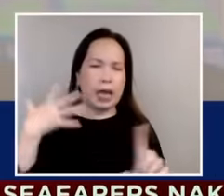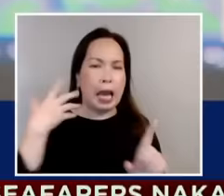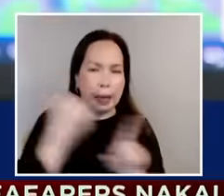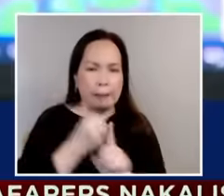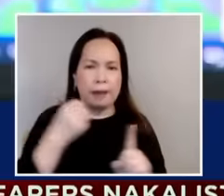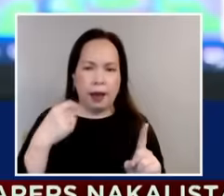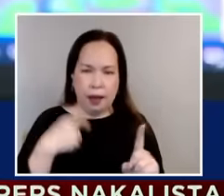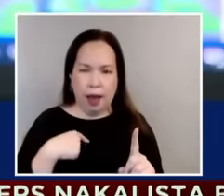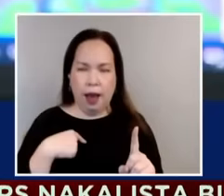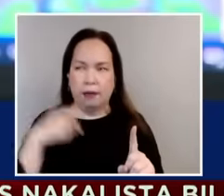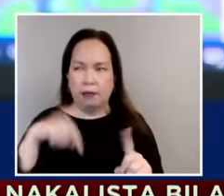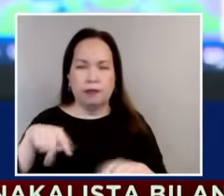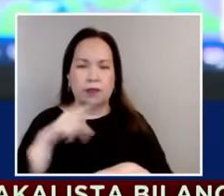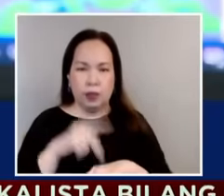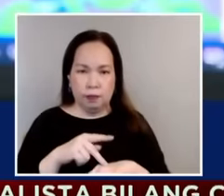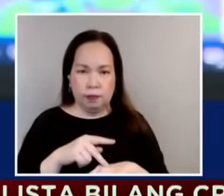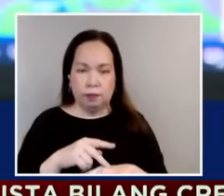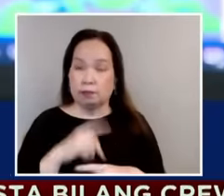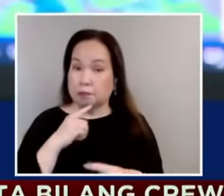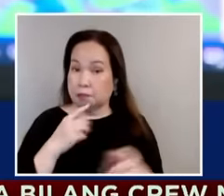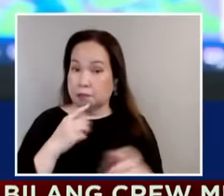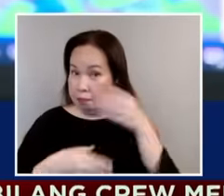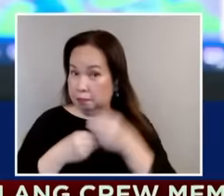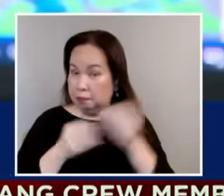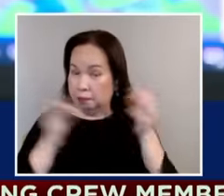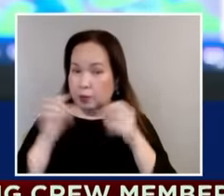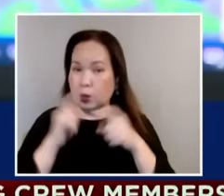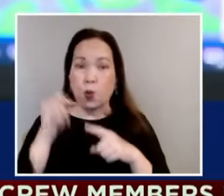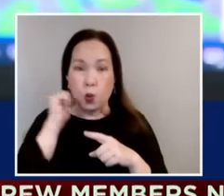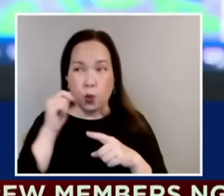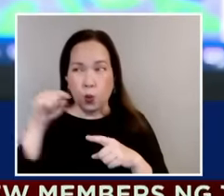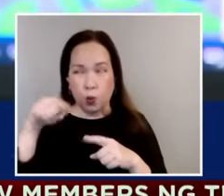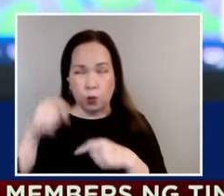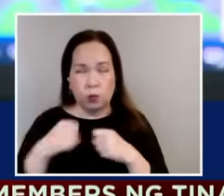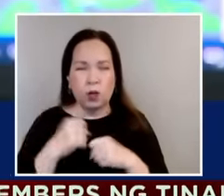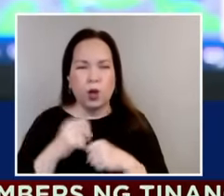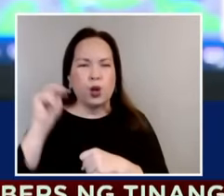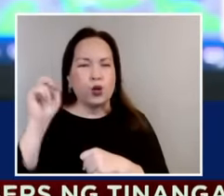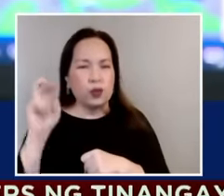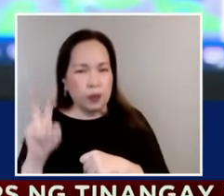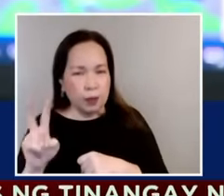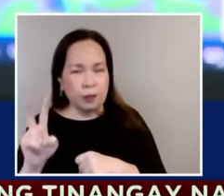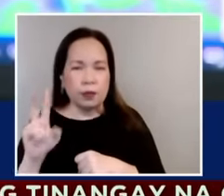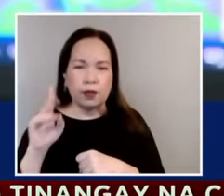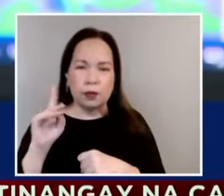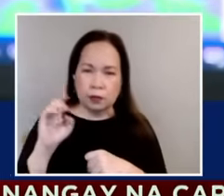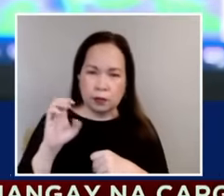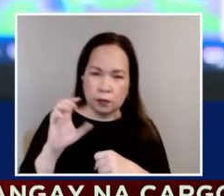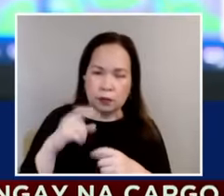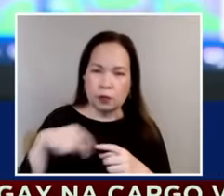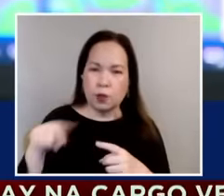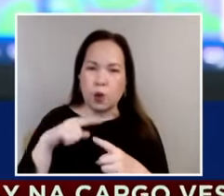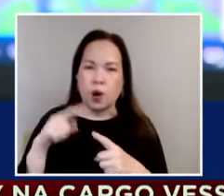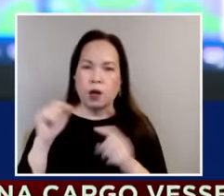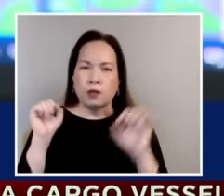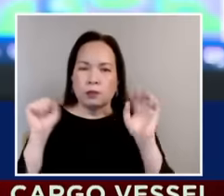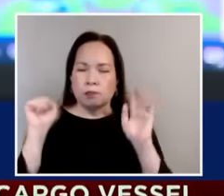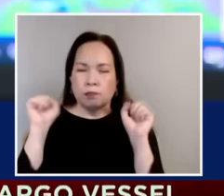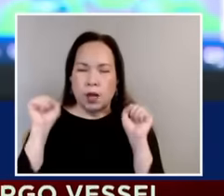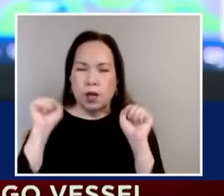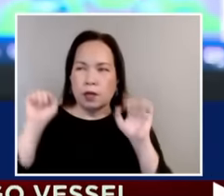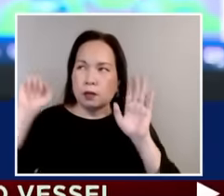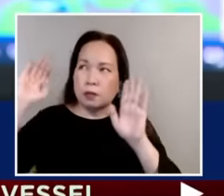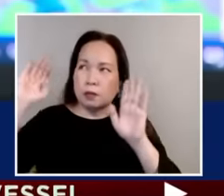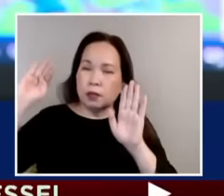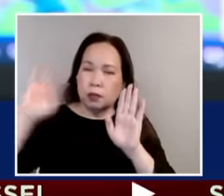ganitong panahon, November hanggang February the following year, karaniwan aside dun sa amihan, yung malamig na hangin na nakakaapekto sa ating bansa,